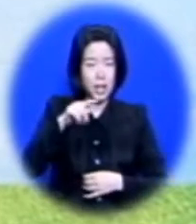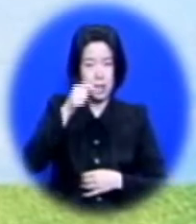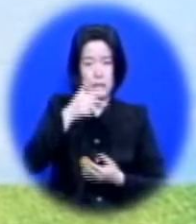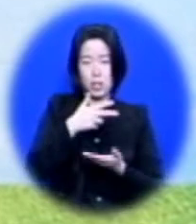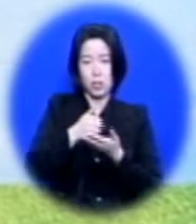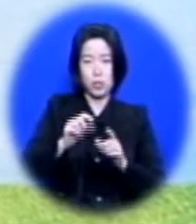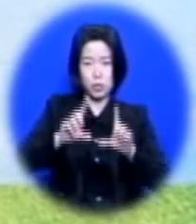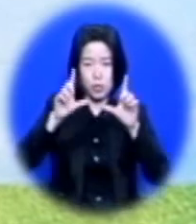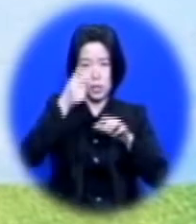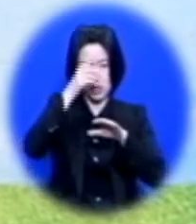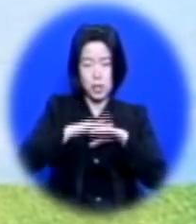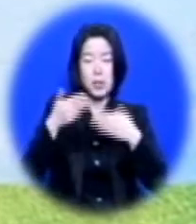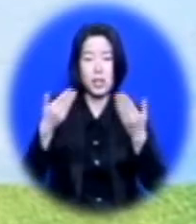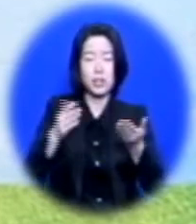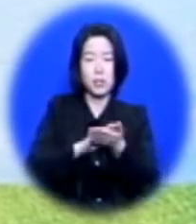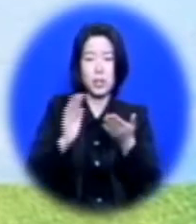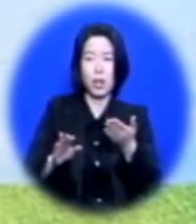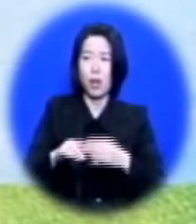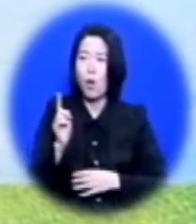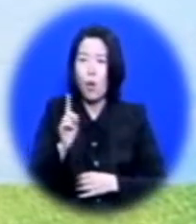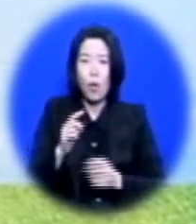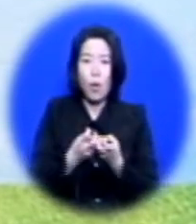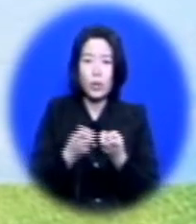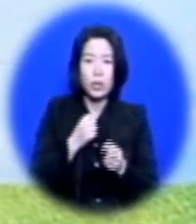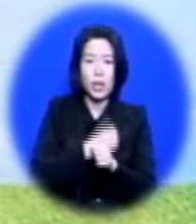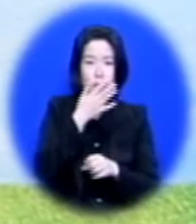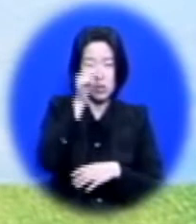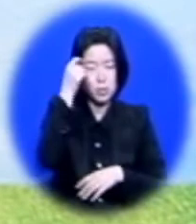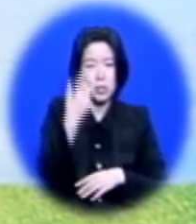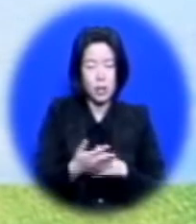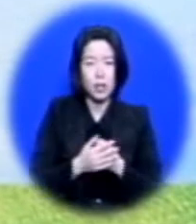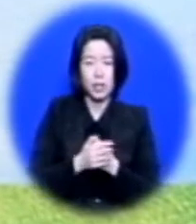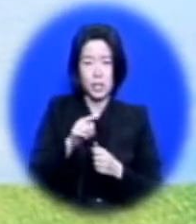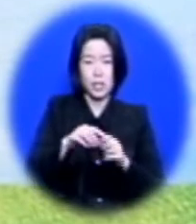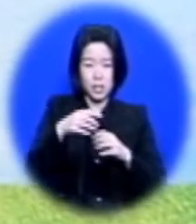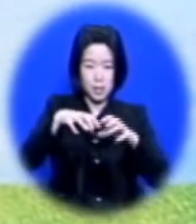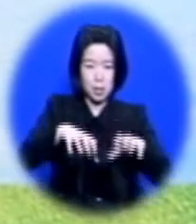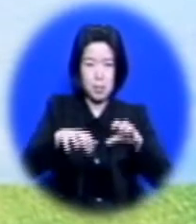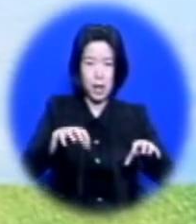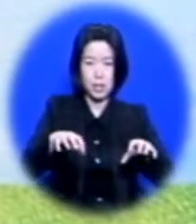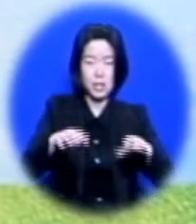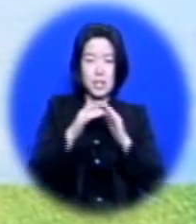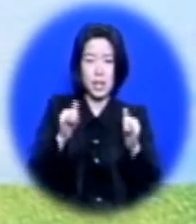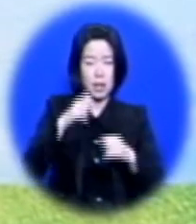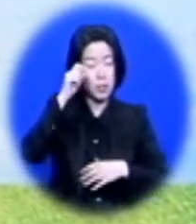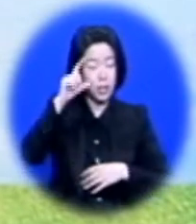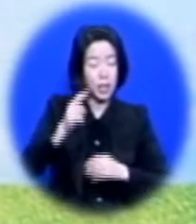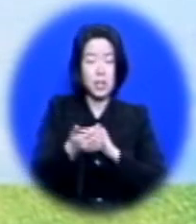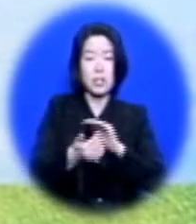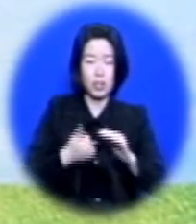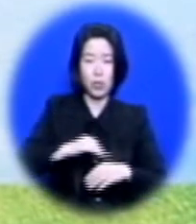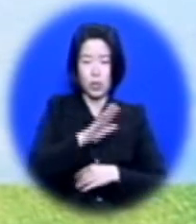드립니다 다들 어떻게 예배를 드린 아요 이 마을 사람들이 깨기 전에 우리가